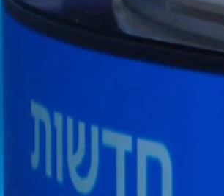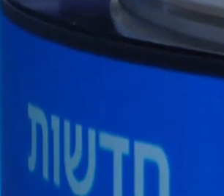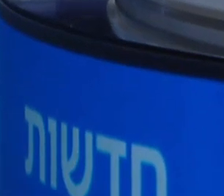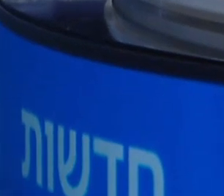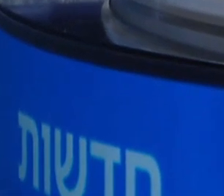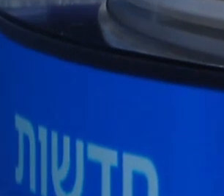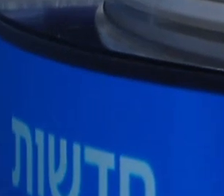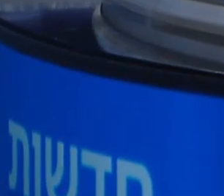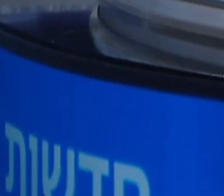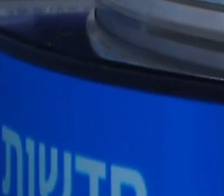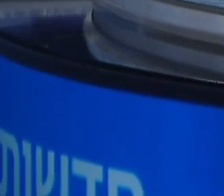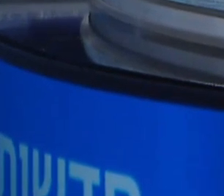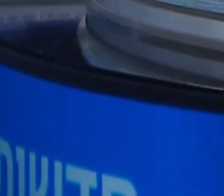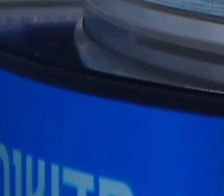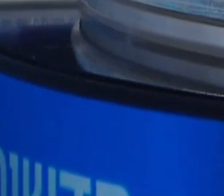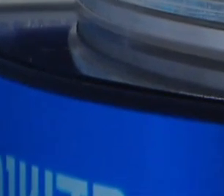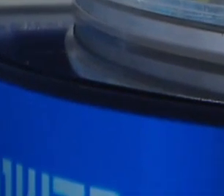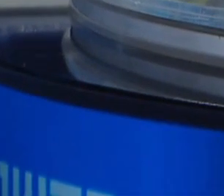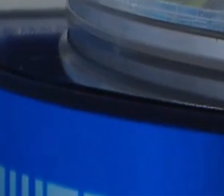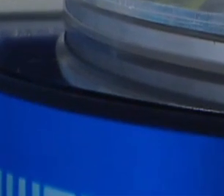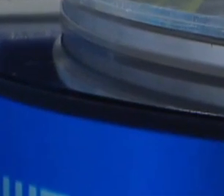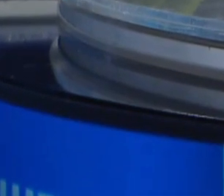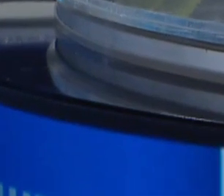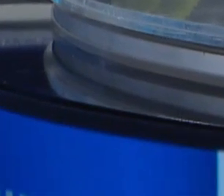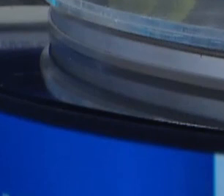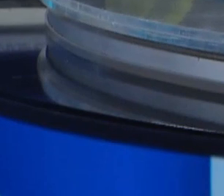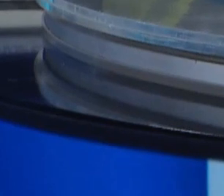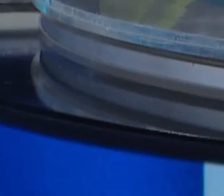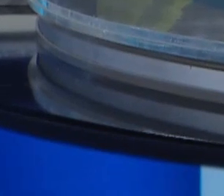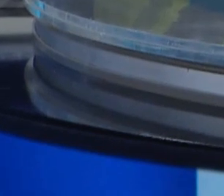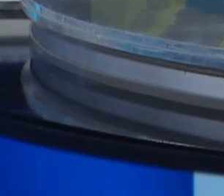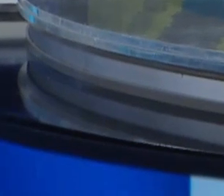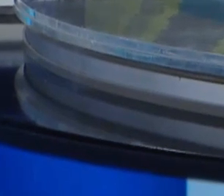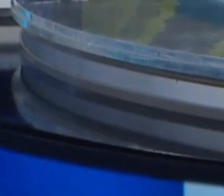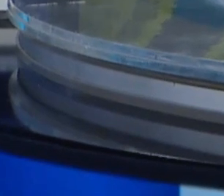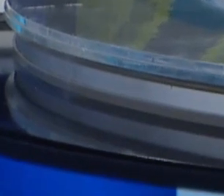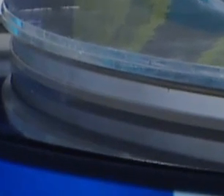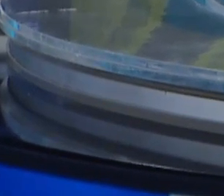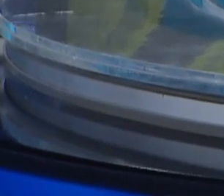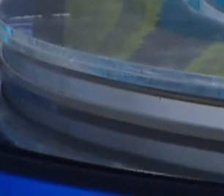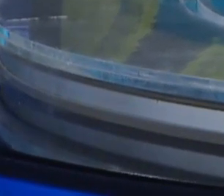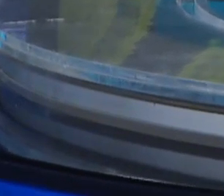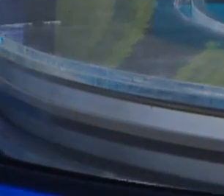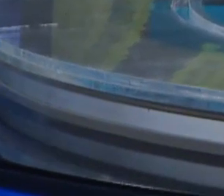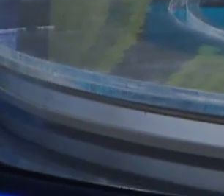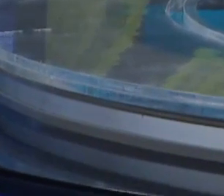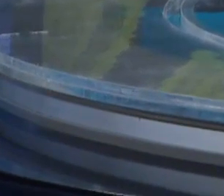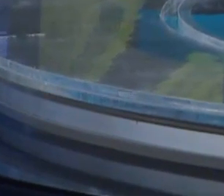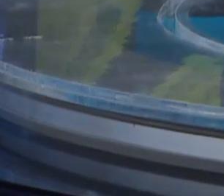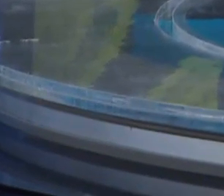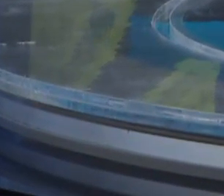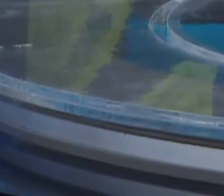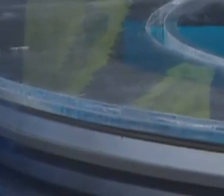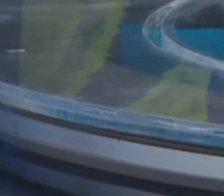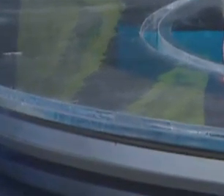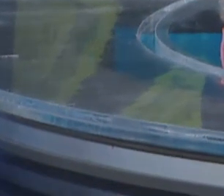הכלכלית בתוך ארגונו של נסראללה. כתב התחום הערבי רועי קייס וכשף תחום הערבים סולימן מסוודה ניסו לבדוק עד כמה